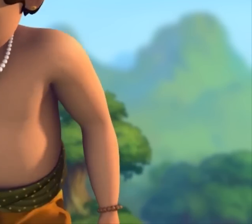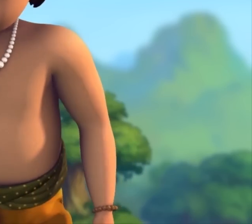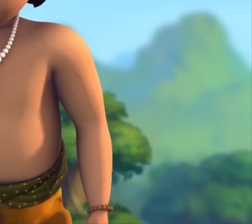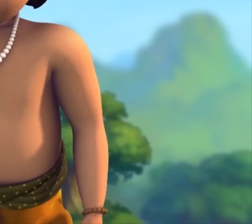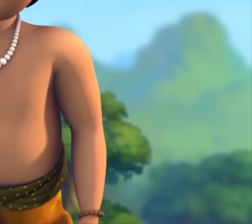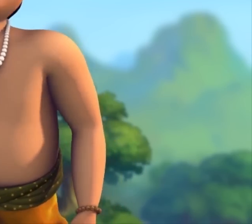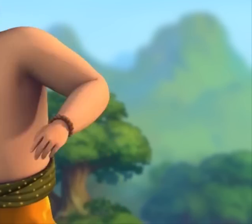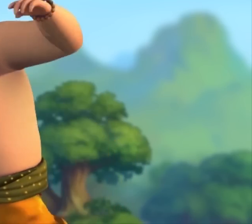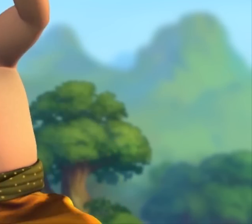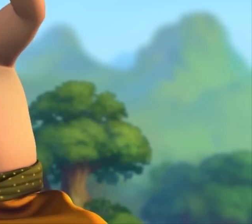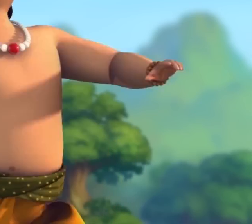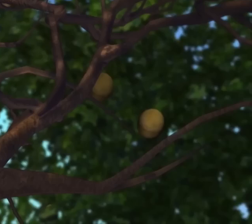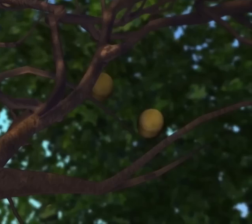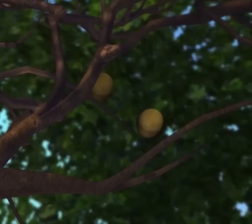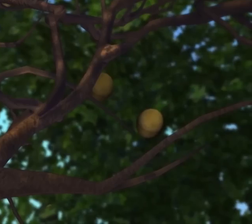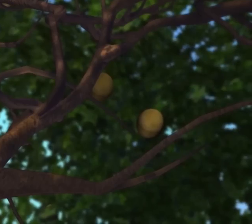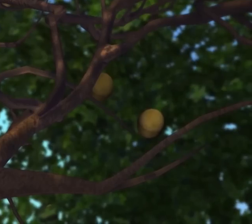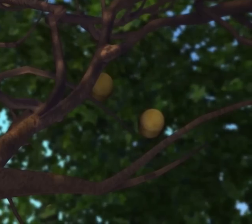हाँ?